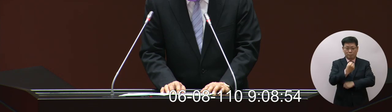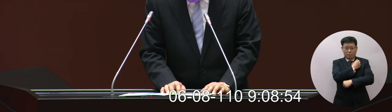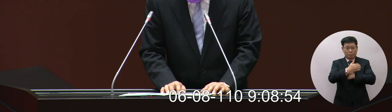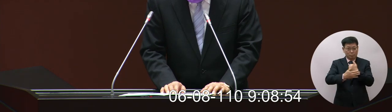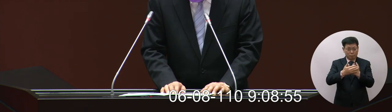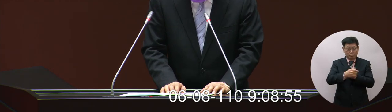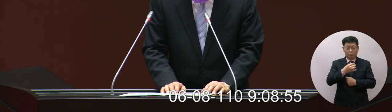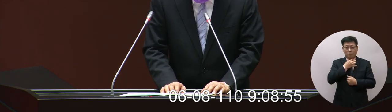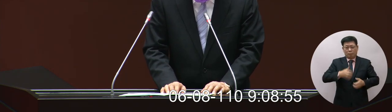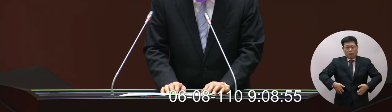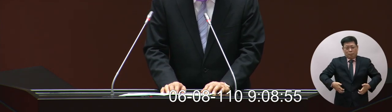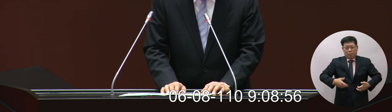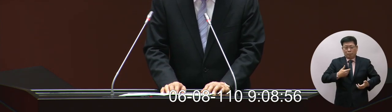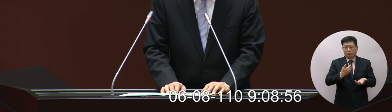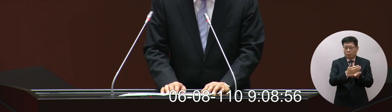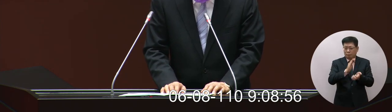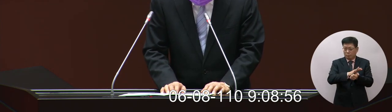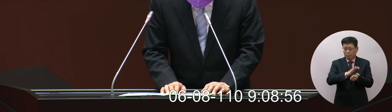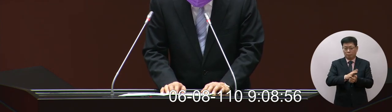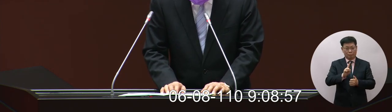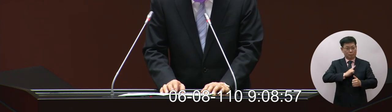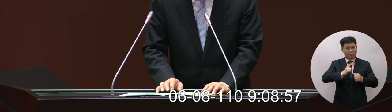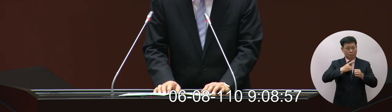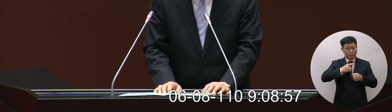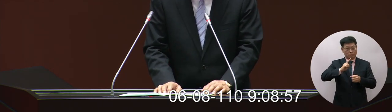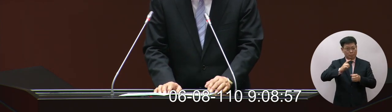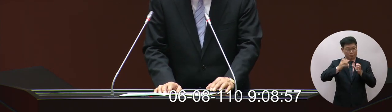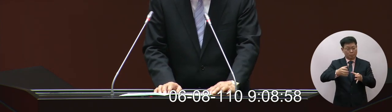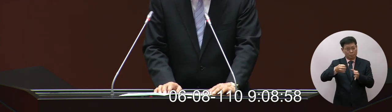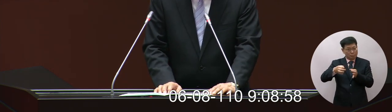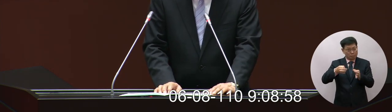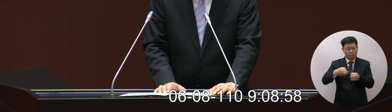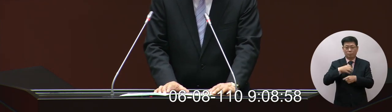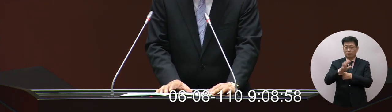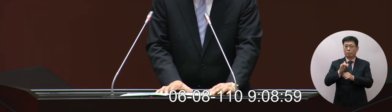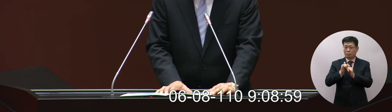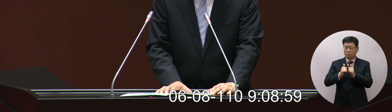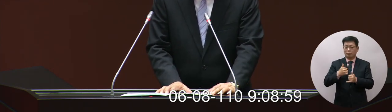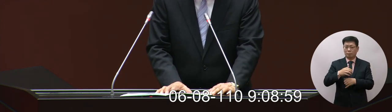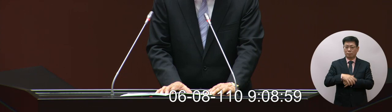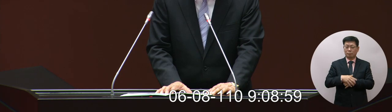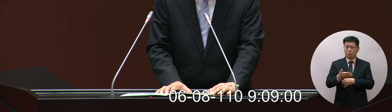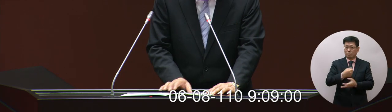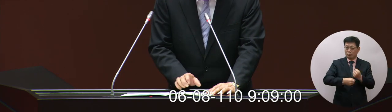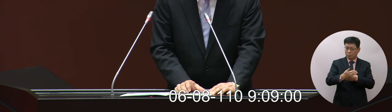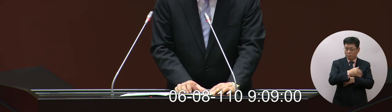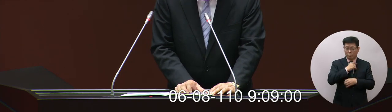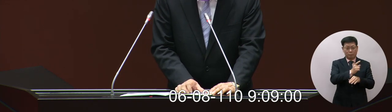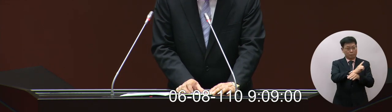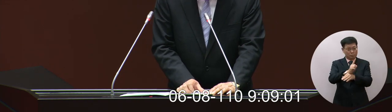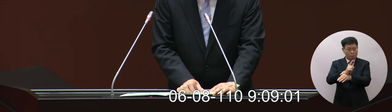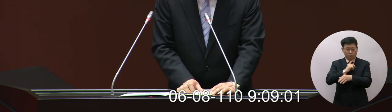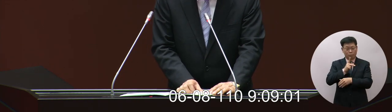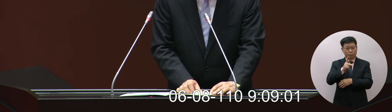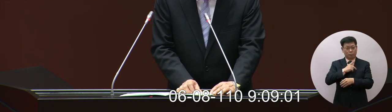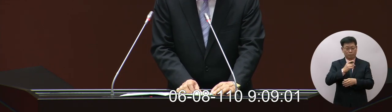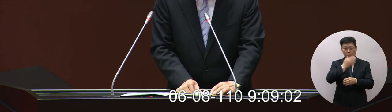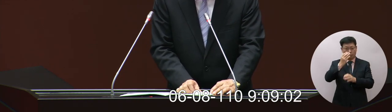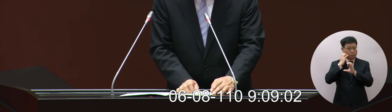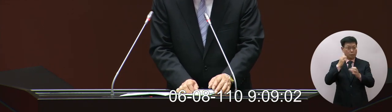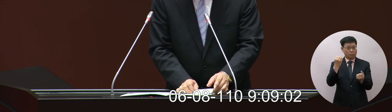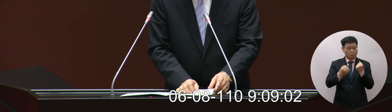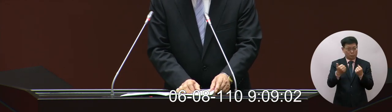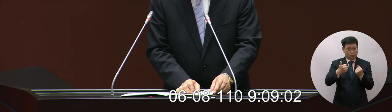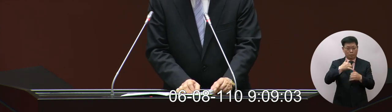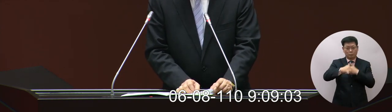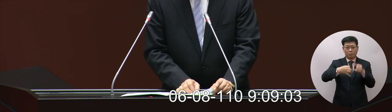纾困、自营业者、农渔民、计程车、租赁车、游览车司机等